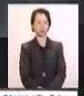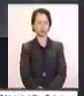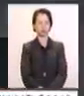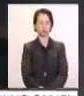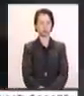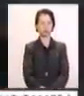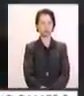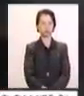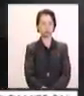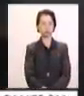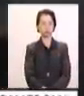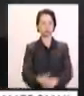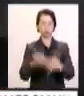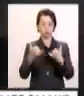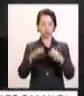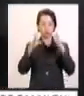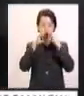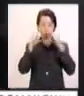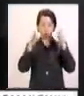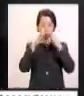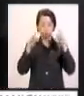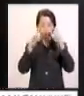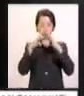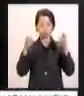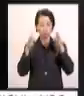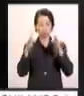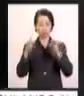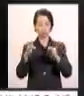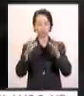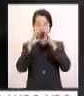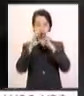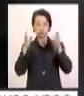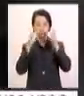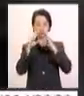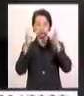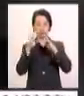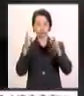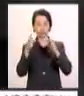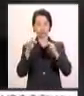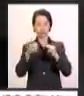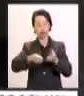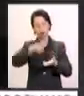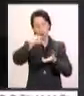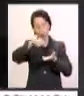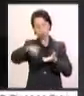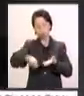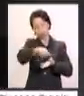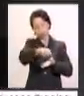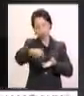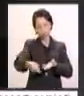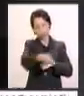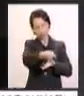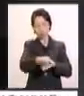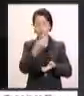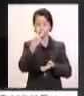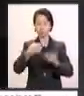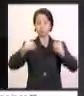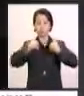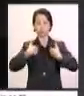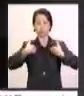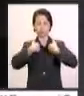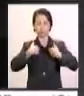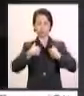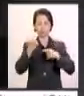Okey, ini masih dengan kisah kucing, yang mana seekor kucing ini yang makan bersuap. Nampaknya haiwan